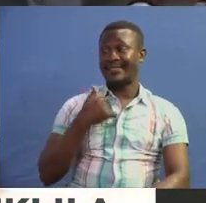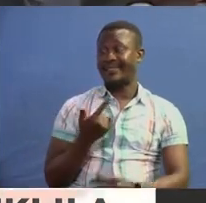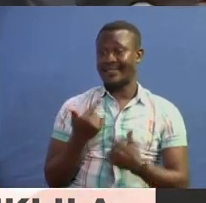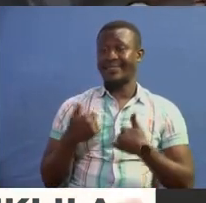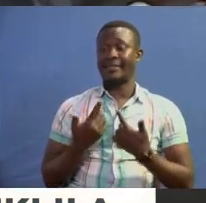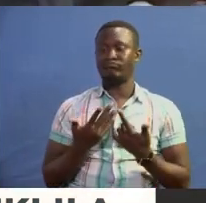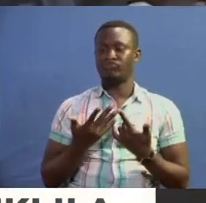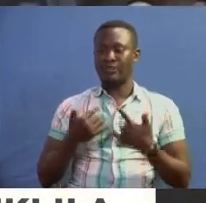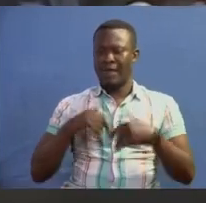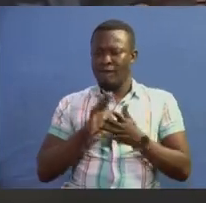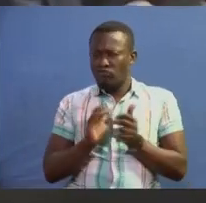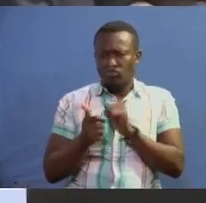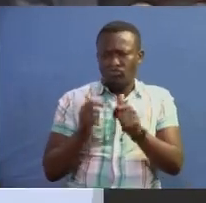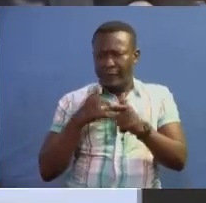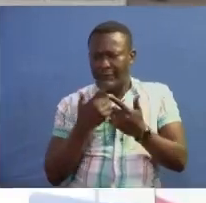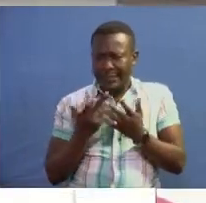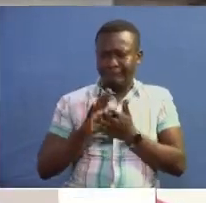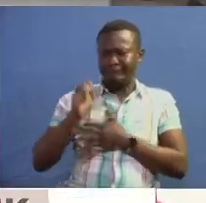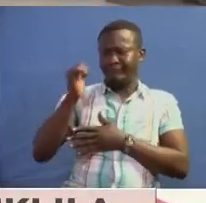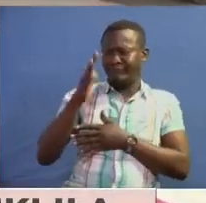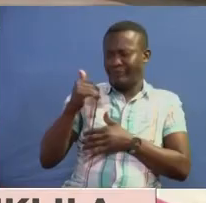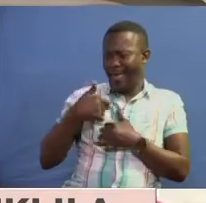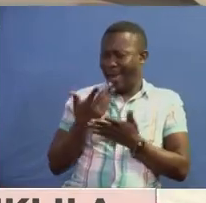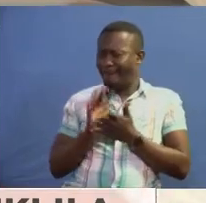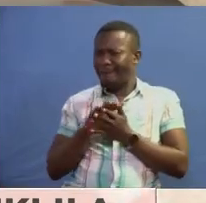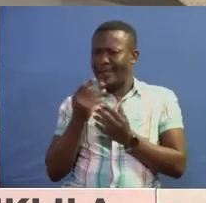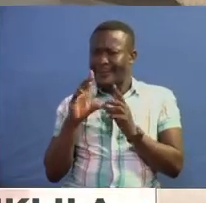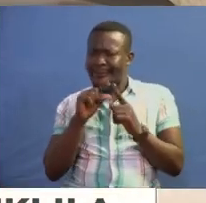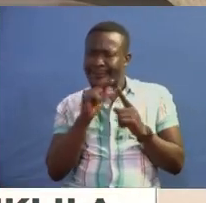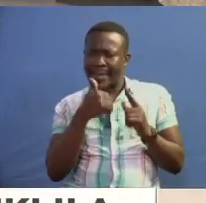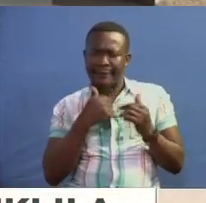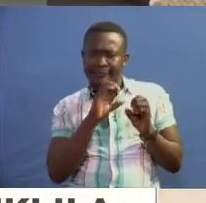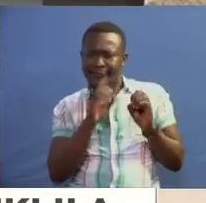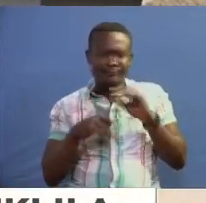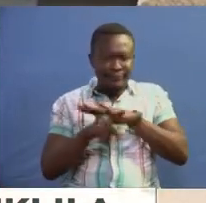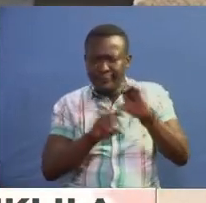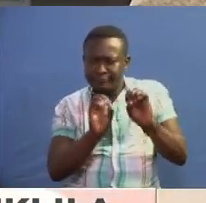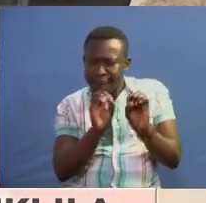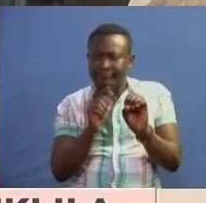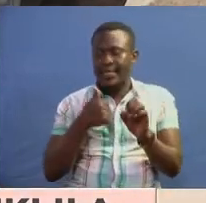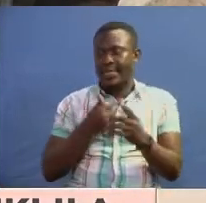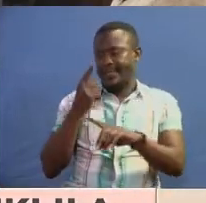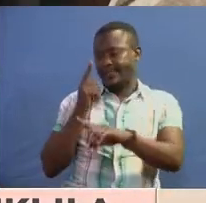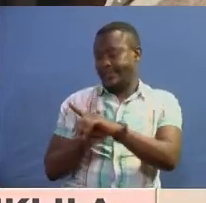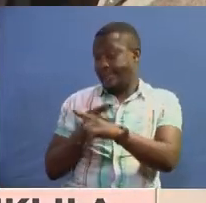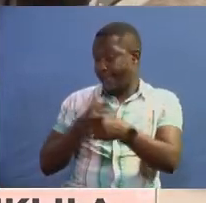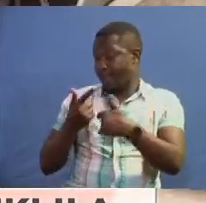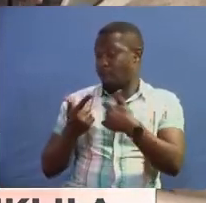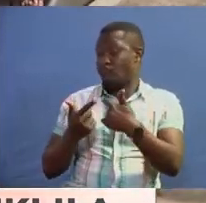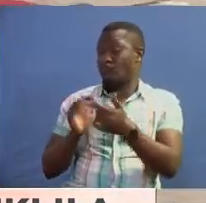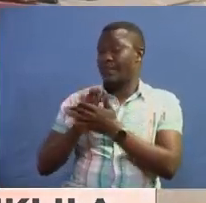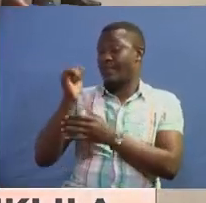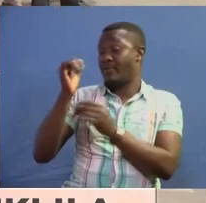historia imeonyesha kuwa mchezo wanaocheza wanasiasa ni kunadi maneno matupu yasiyo na misingi yoyote. Ila wakati unaofaa